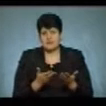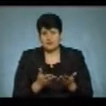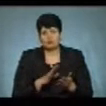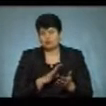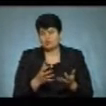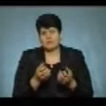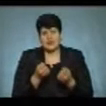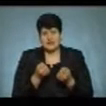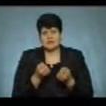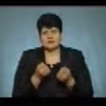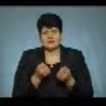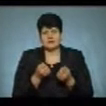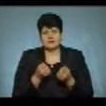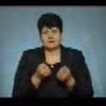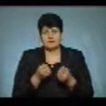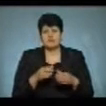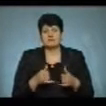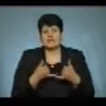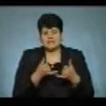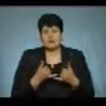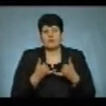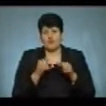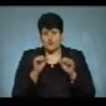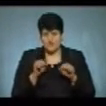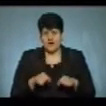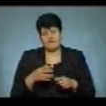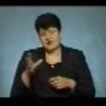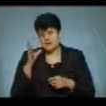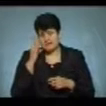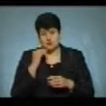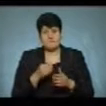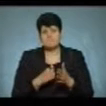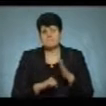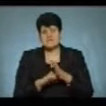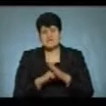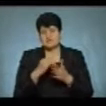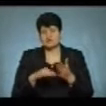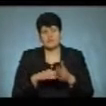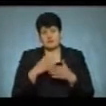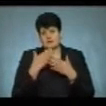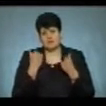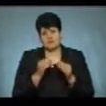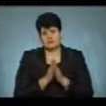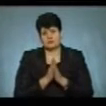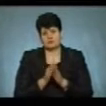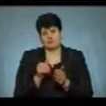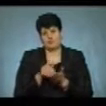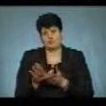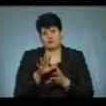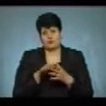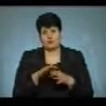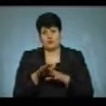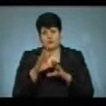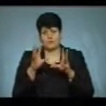було прийнято компетентним органом в межах наданих повноважень і вважаємо, що підстав для його скасування відсутні. Тому просимо позов відмовити в повному обсязі.